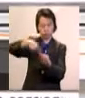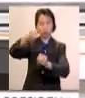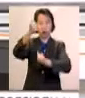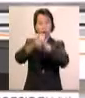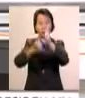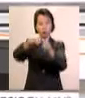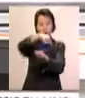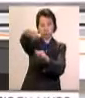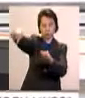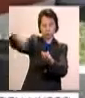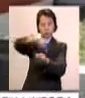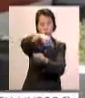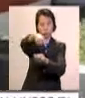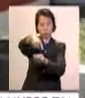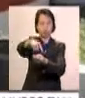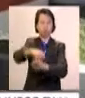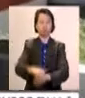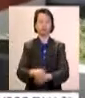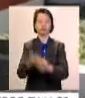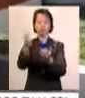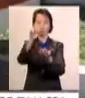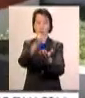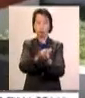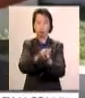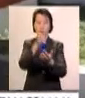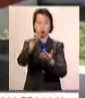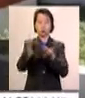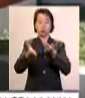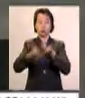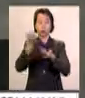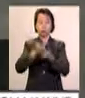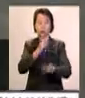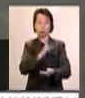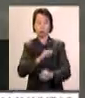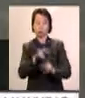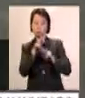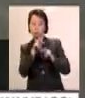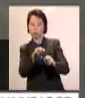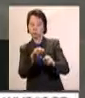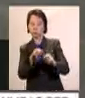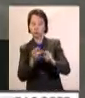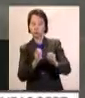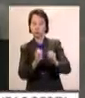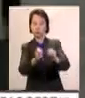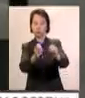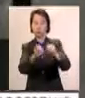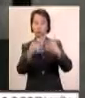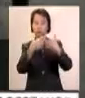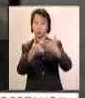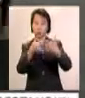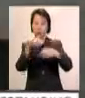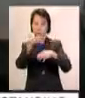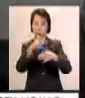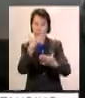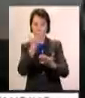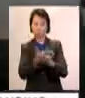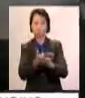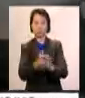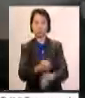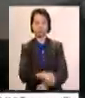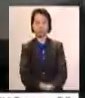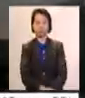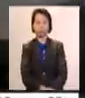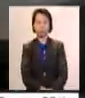sekitar. Laporan berkenaan juga akan memudahkan Kementerian memantau operasi kilang yang terlibat dengan lebih berkesan.